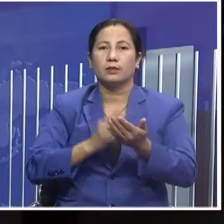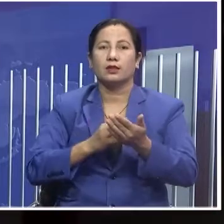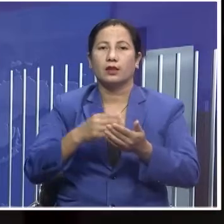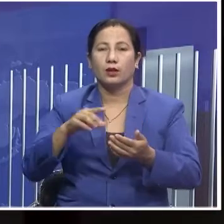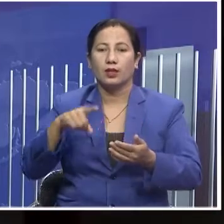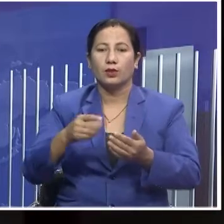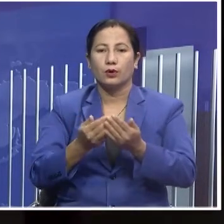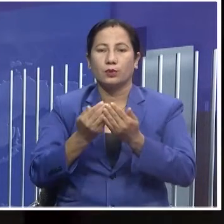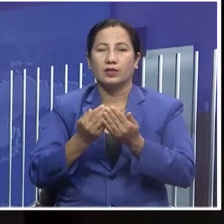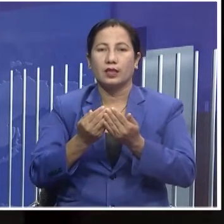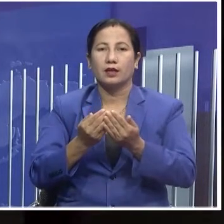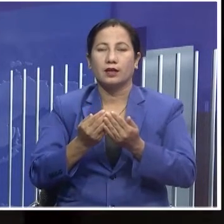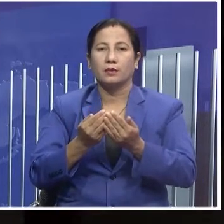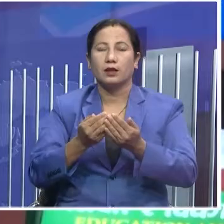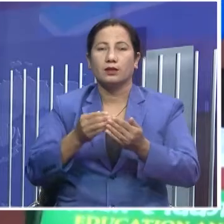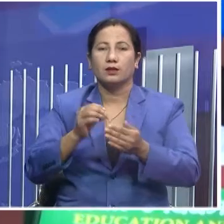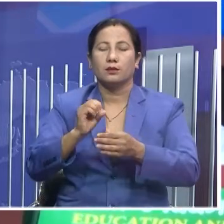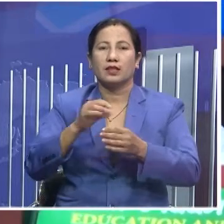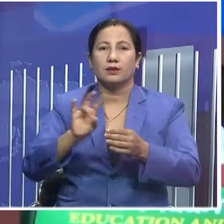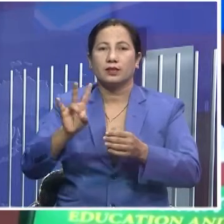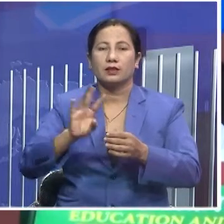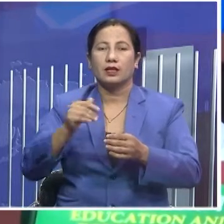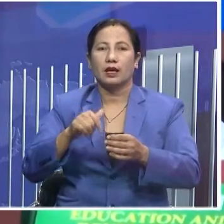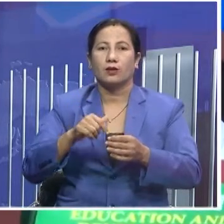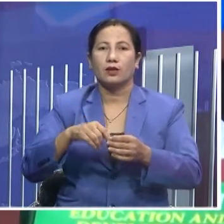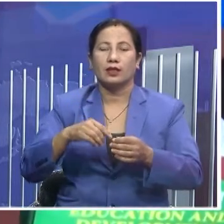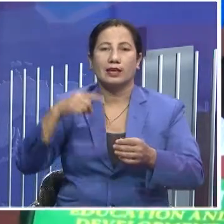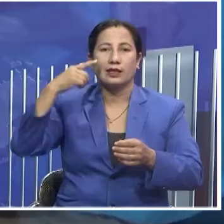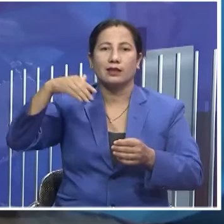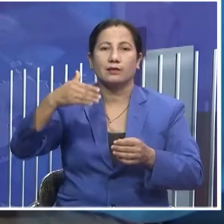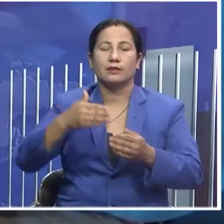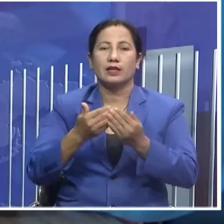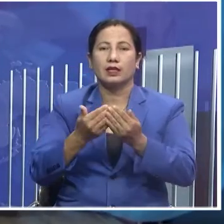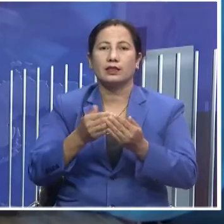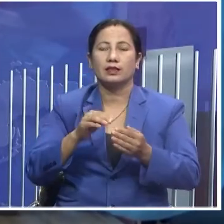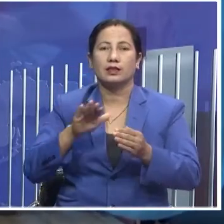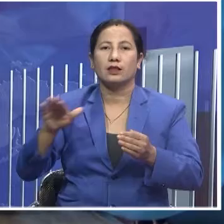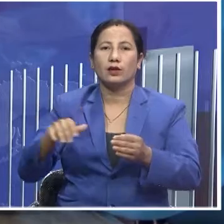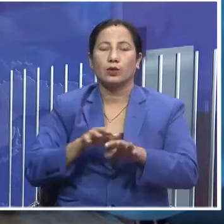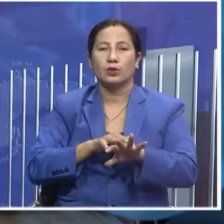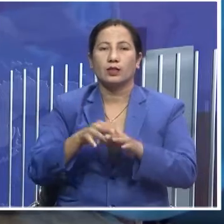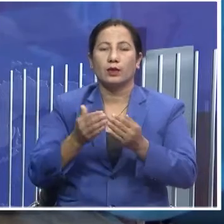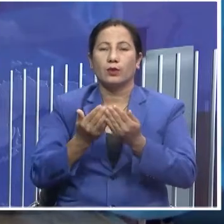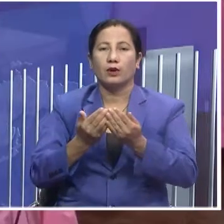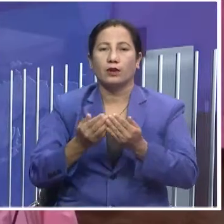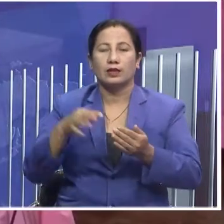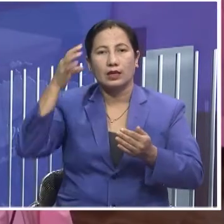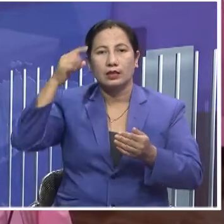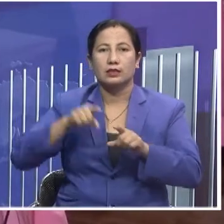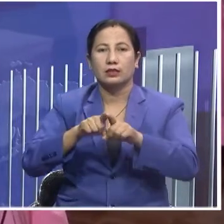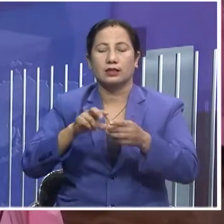यो विद्यालयमा प्राविधिक शिक्षा लिन आउने हरेक विद्यार्थीहरू किताबी ज्ञानसँगै आत्मनिर्भर बन्न